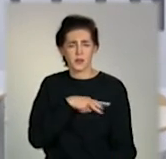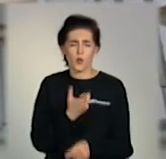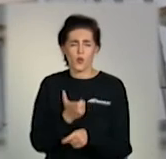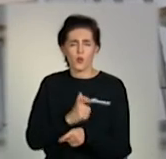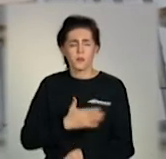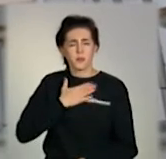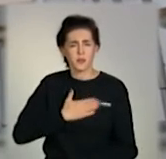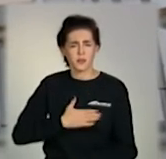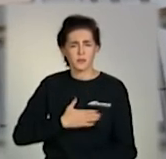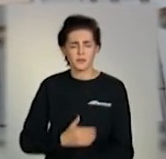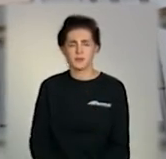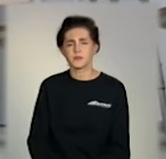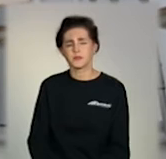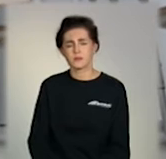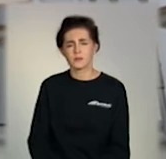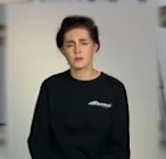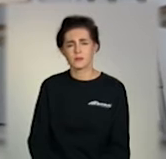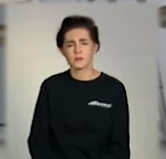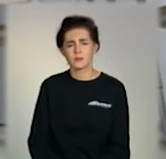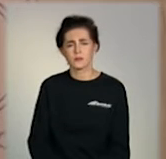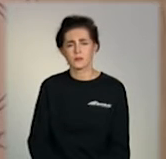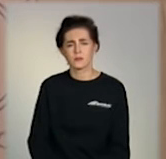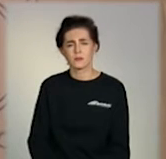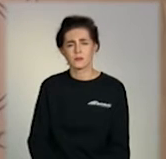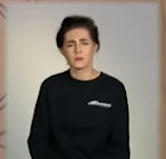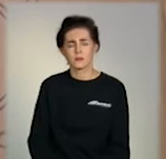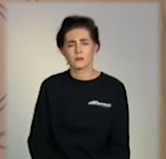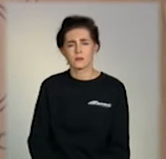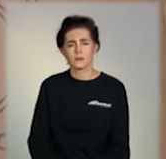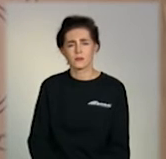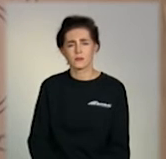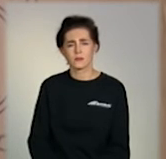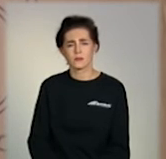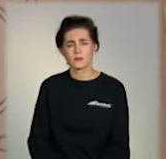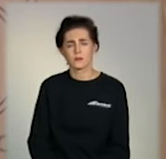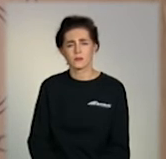приємно. Анна Мальцева, Володимир Безоблюков, Ілля Літвінчук. Телеканал «Донбас».